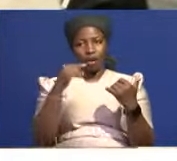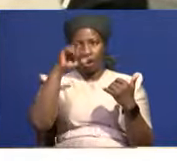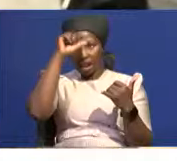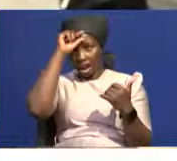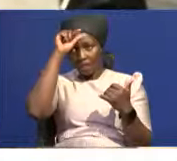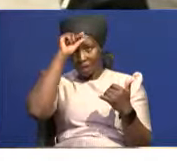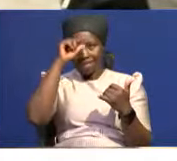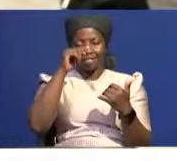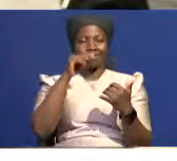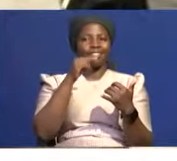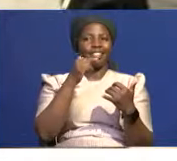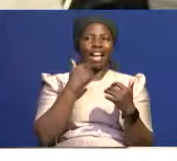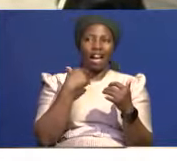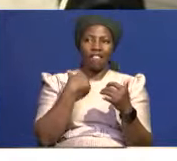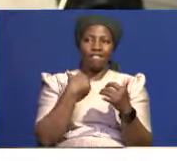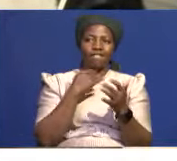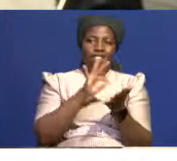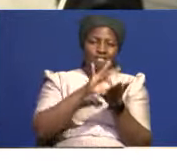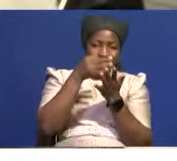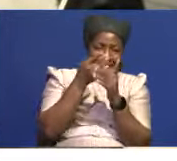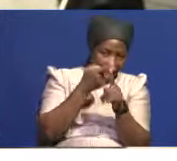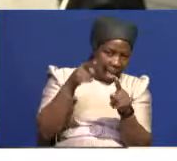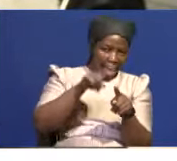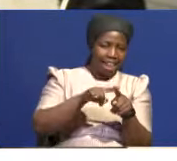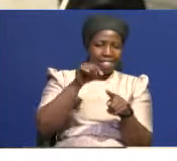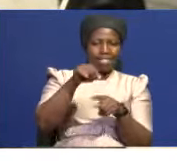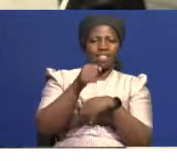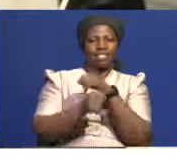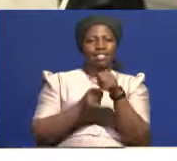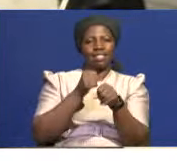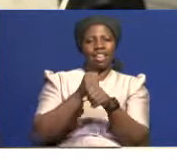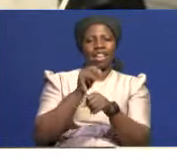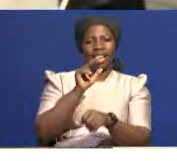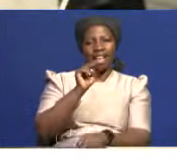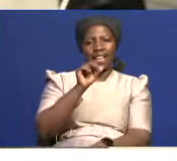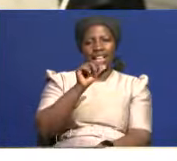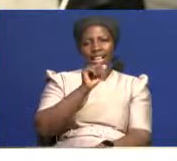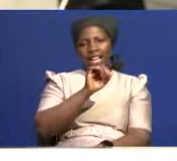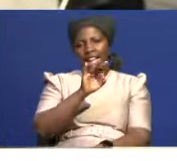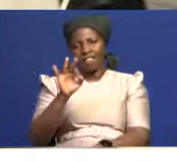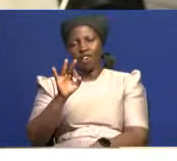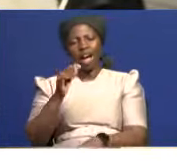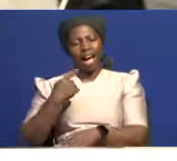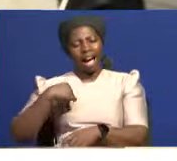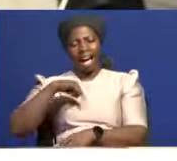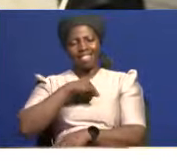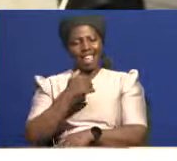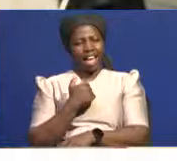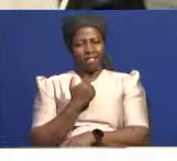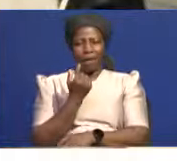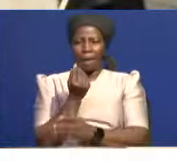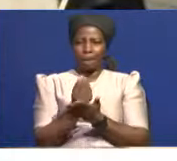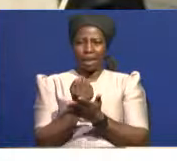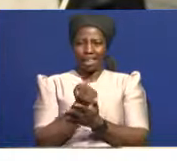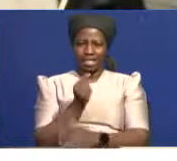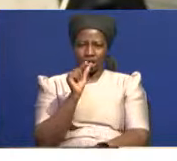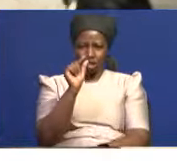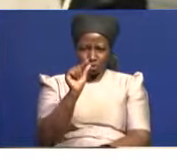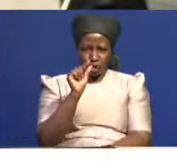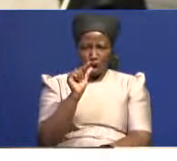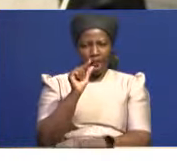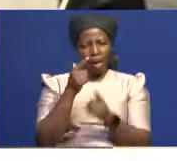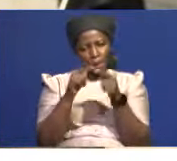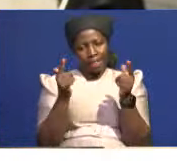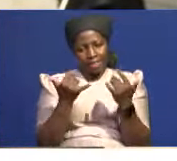imeongeza mwaka huu pesa ya ngafu. Tulikuwa kuna pesa kidogo sana. Tulienda tukakaa